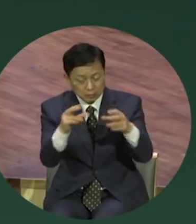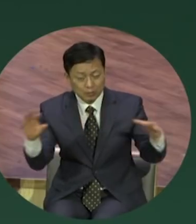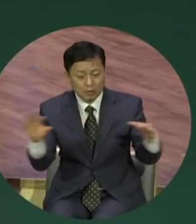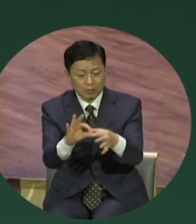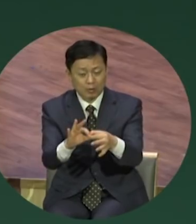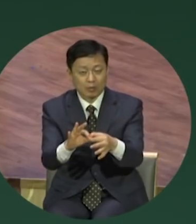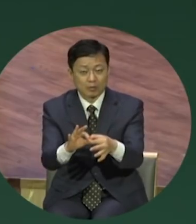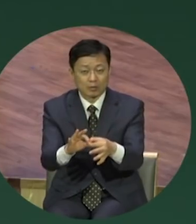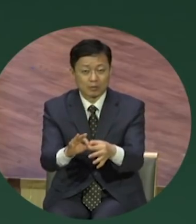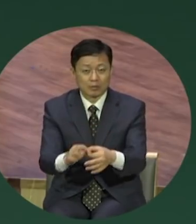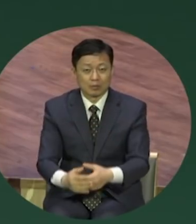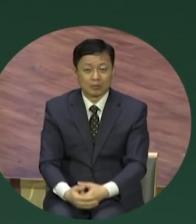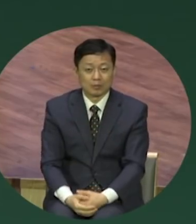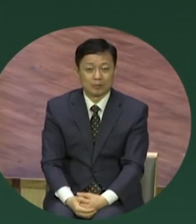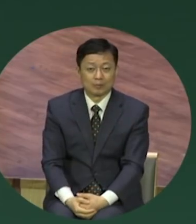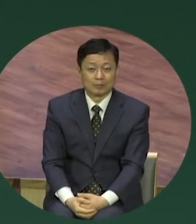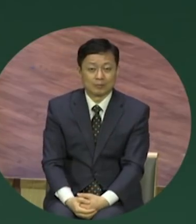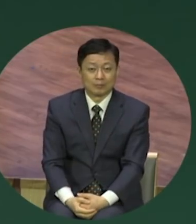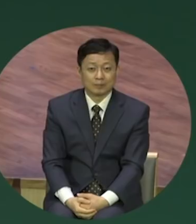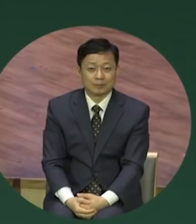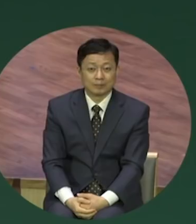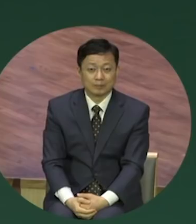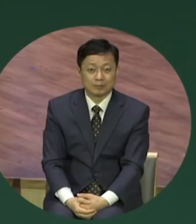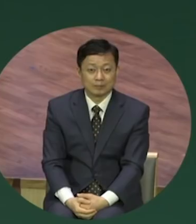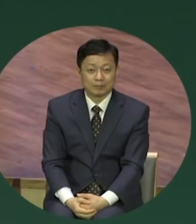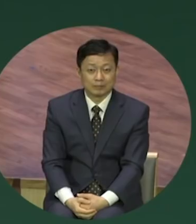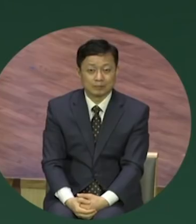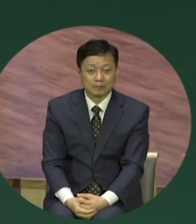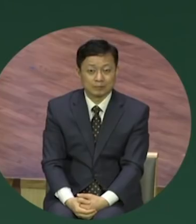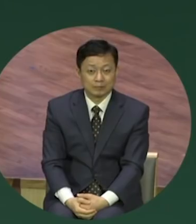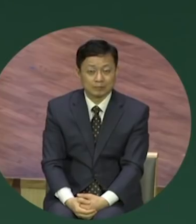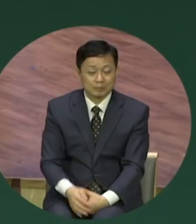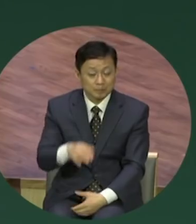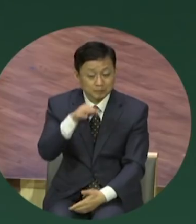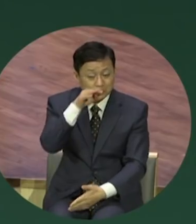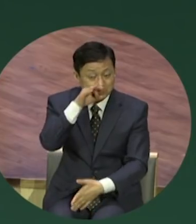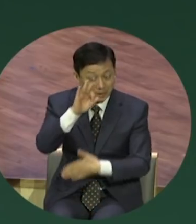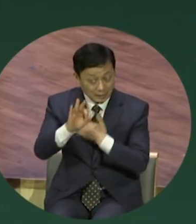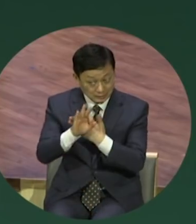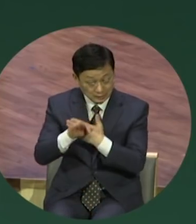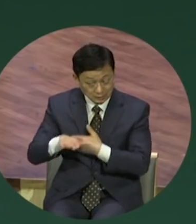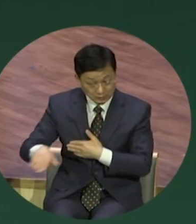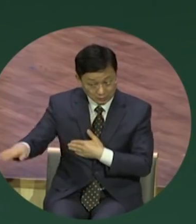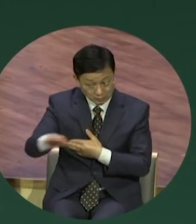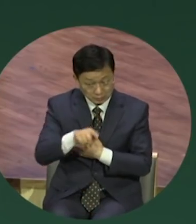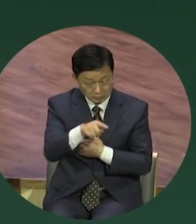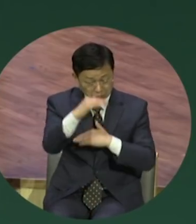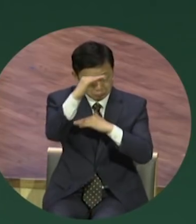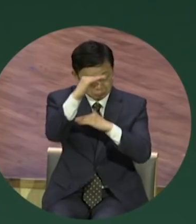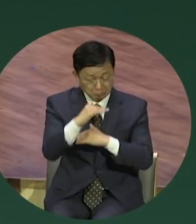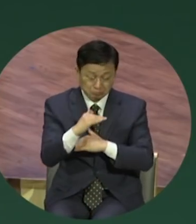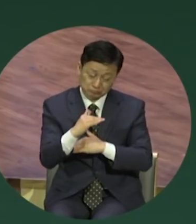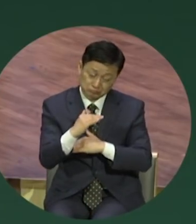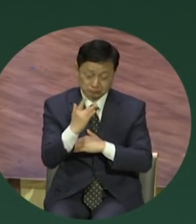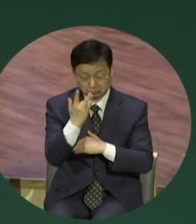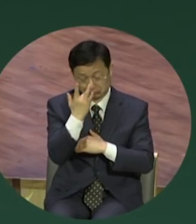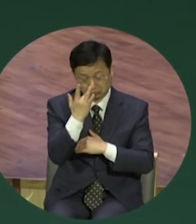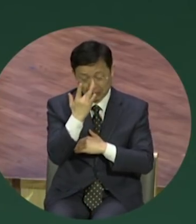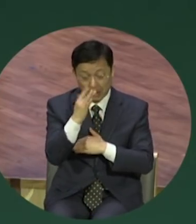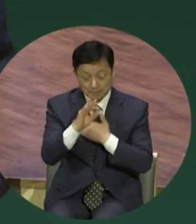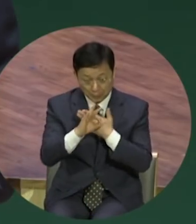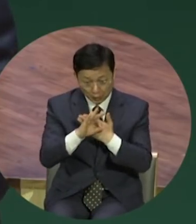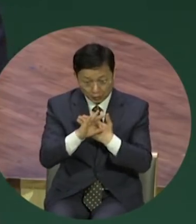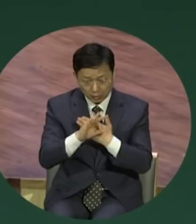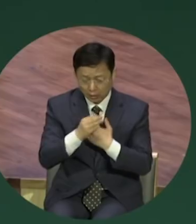this itself is an unprecedented answer. 여러분이 그걸 못 느끼면 신앙생활에 많은 걸 놓치게 되죠. If you